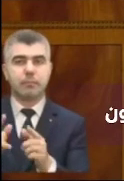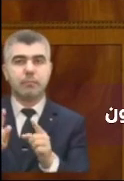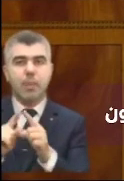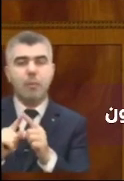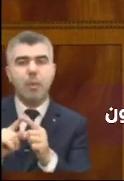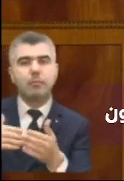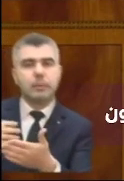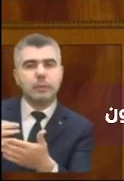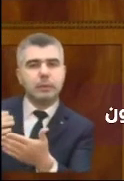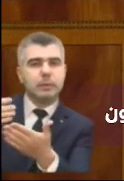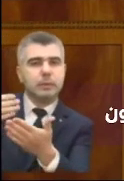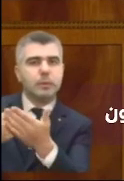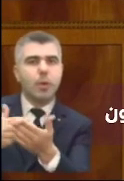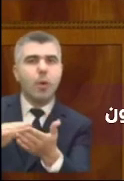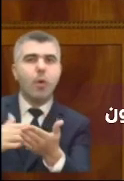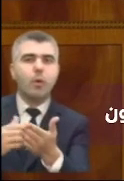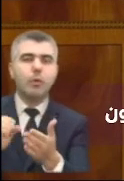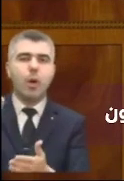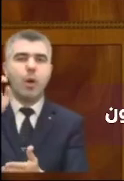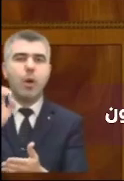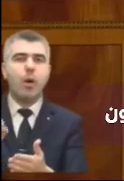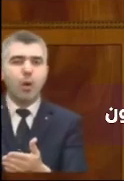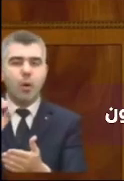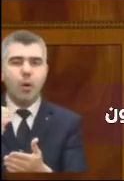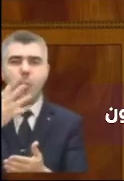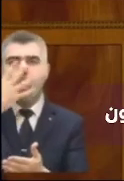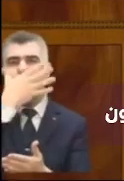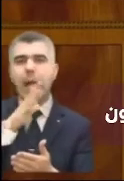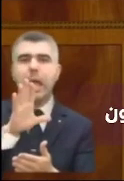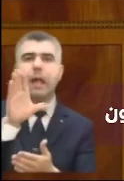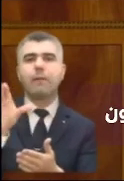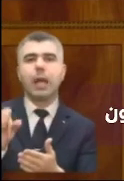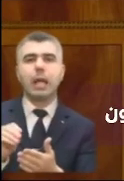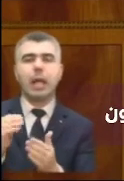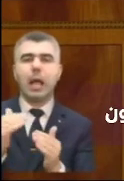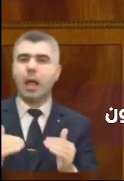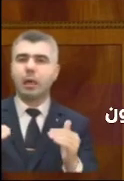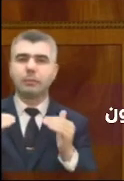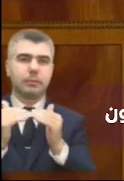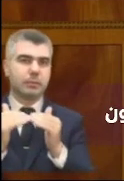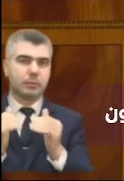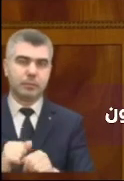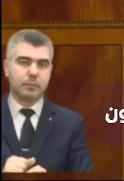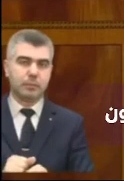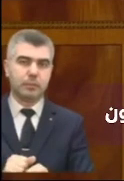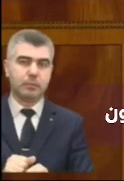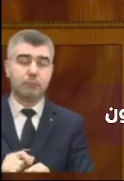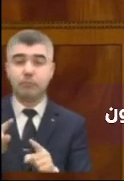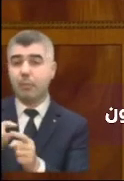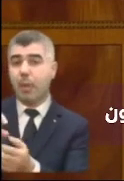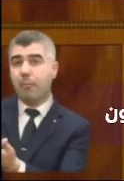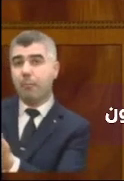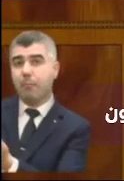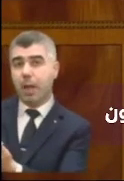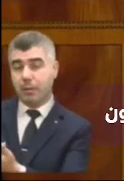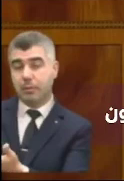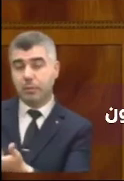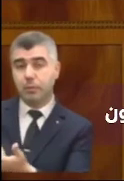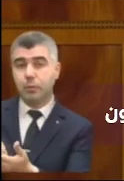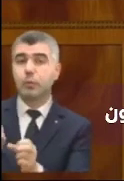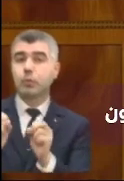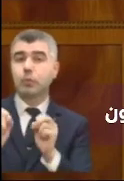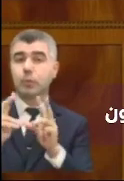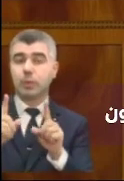المغاربي كانت موجودة في الأندلس ليست أوروبا وليست مغاربية هي مزيج في هذا البلد